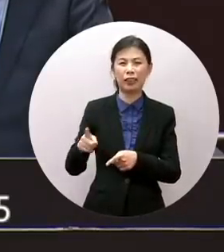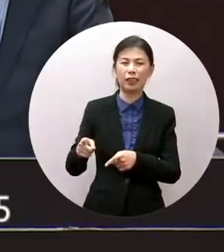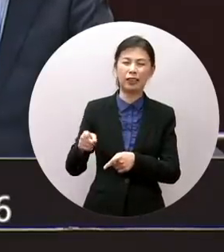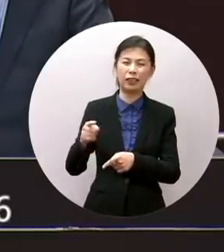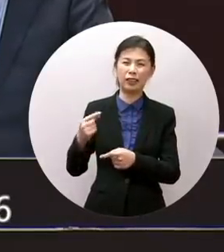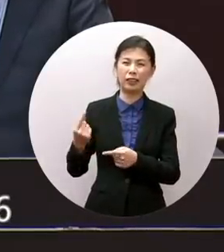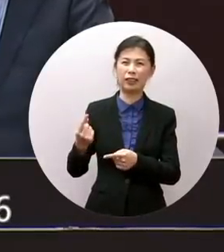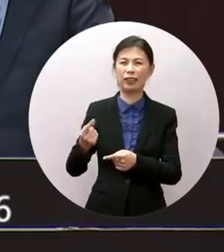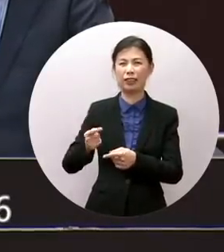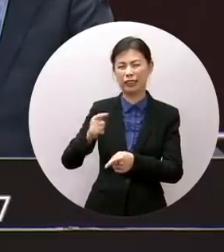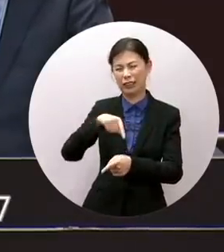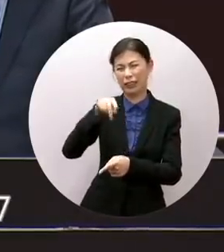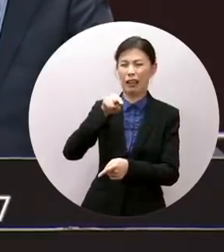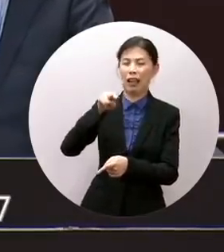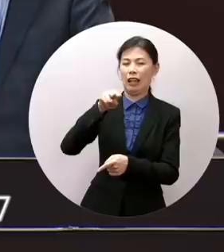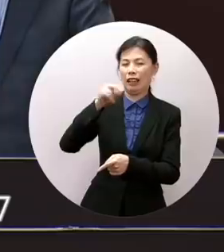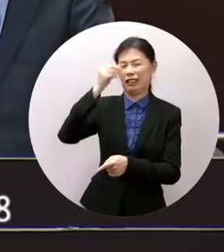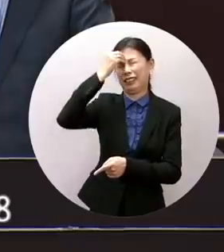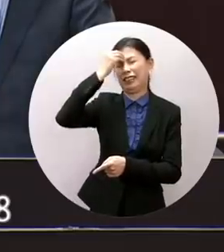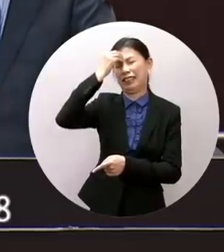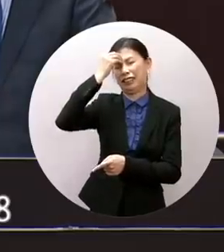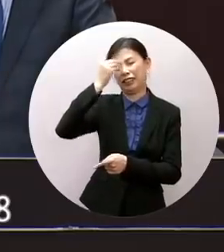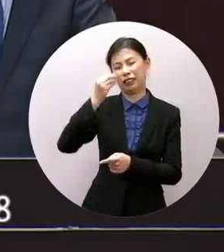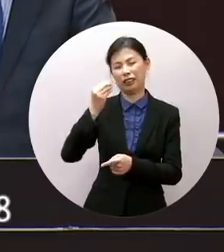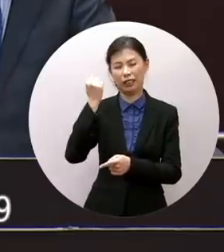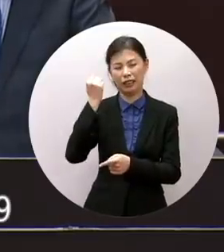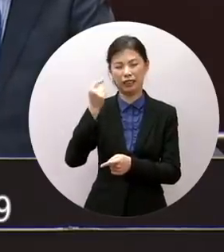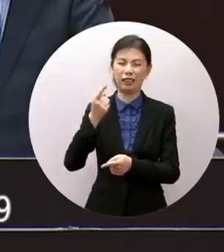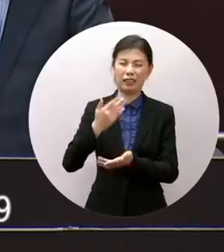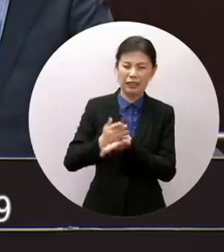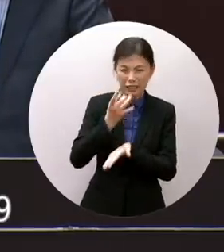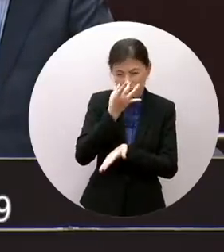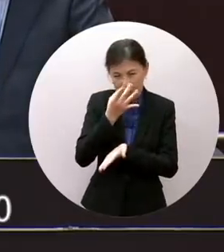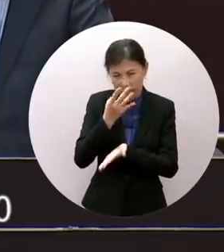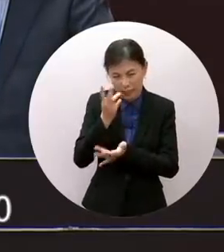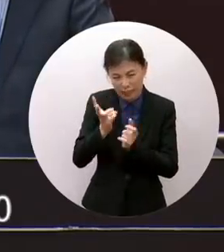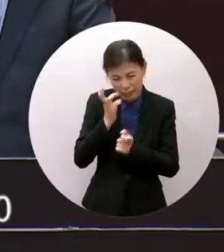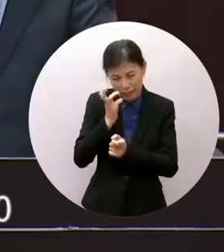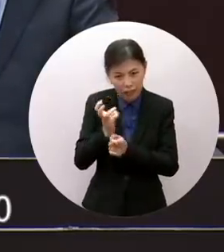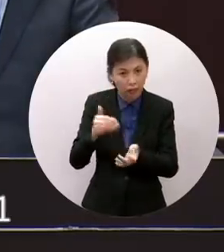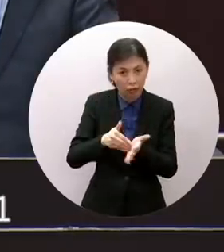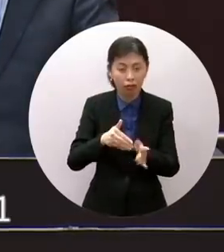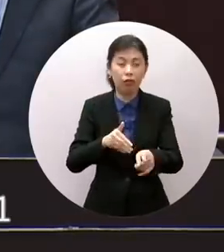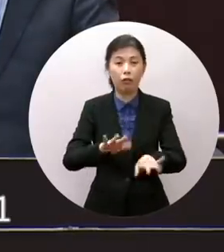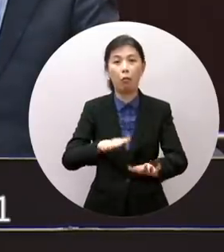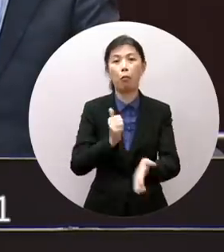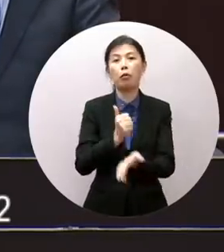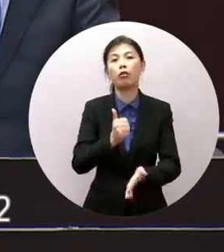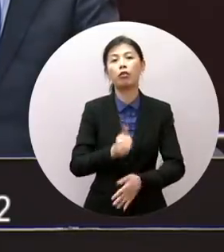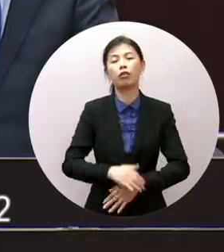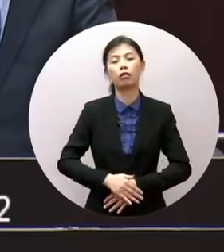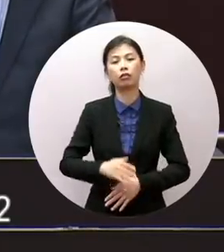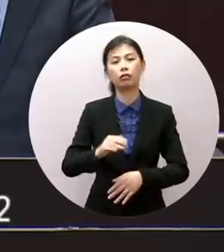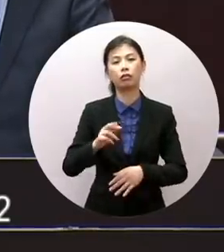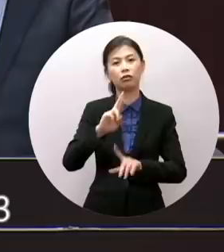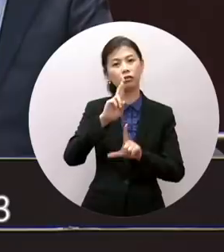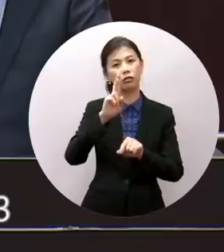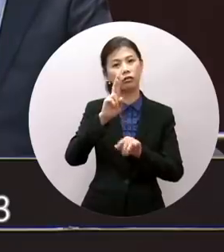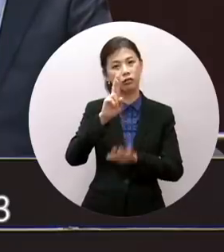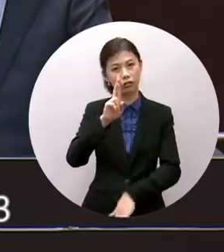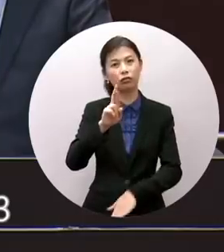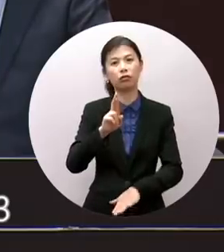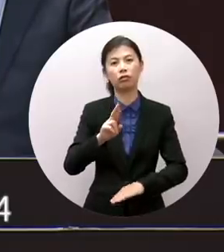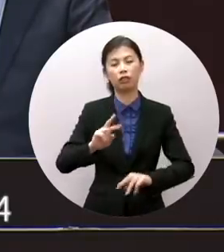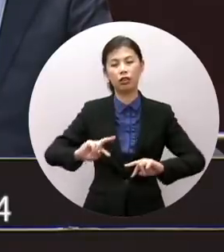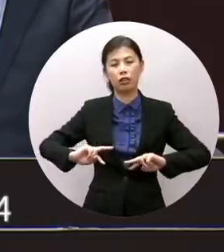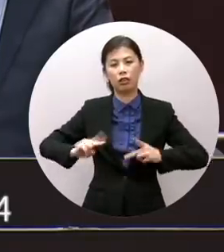嘛地方的大家困了30年，即马已经吼伫部长的推动吼，即马咱已经年底，到这个咱的室